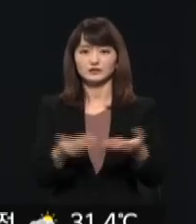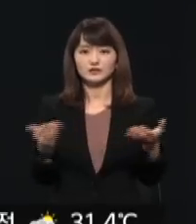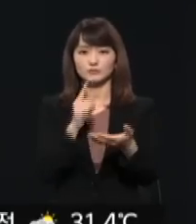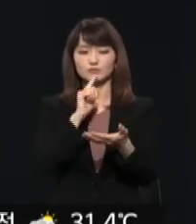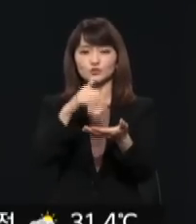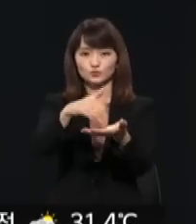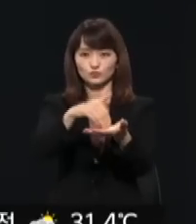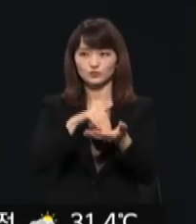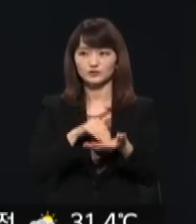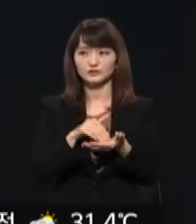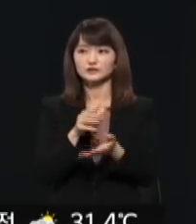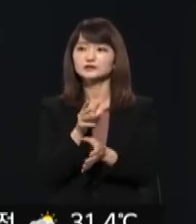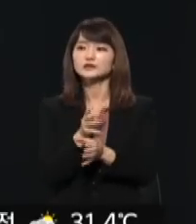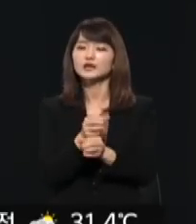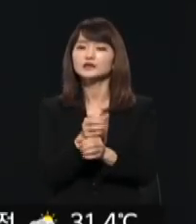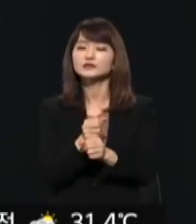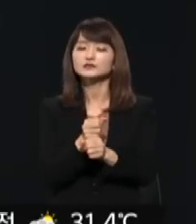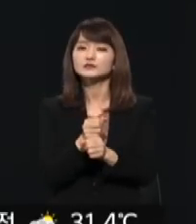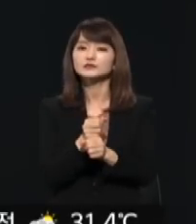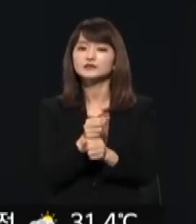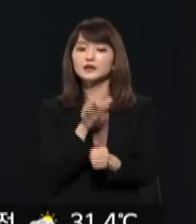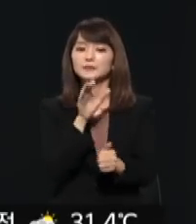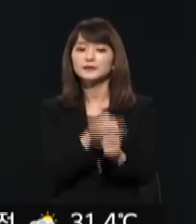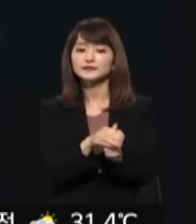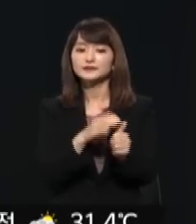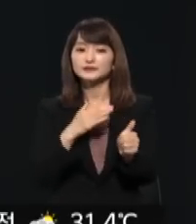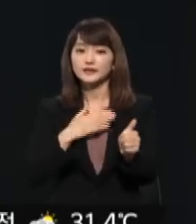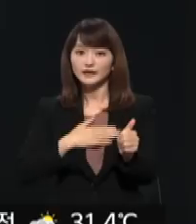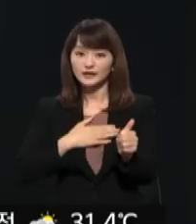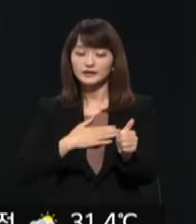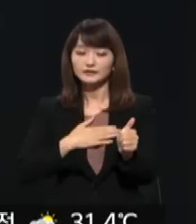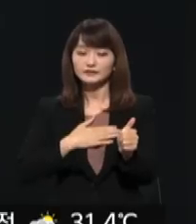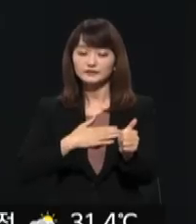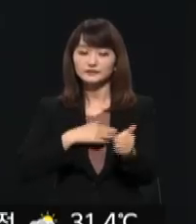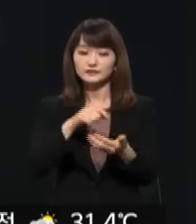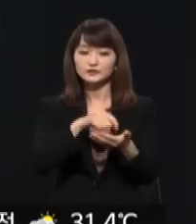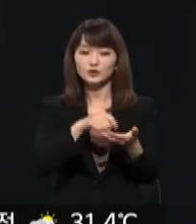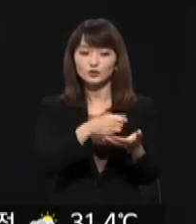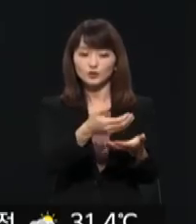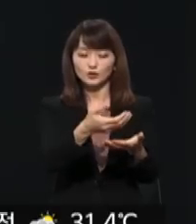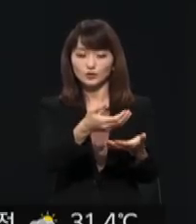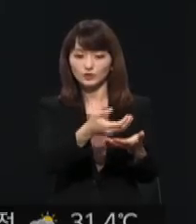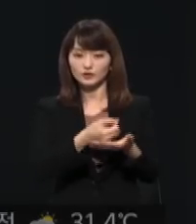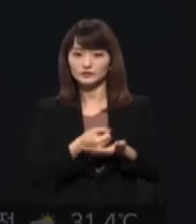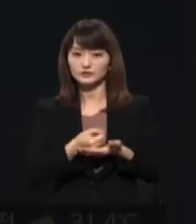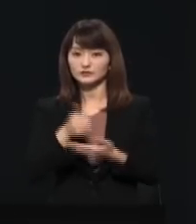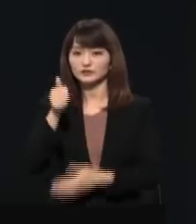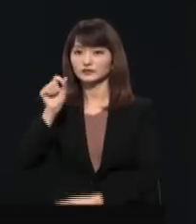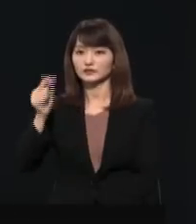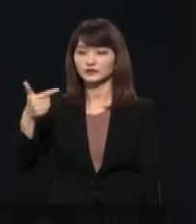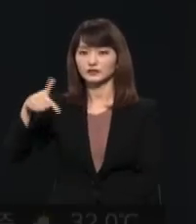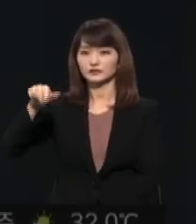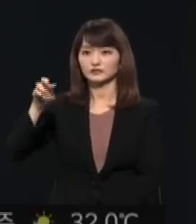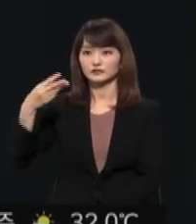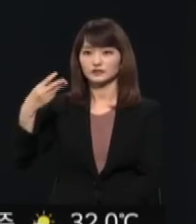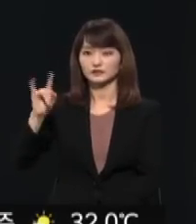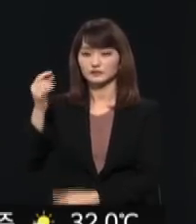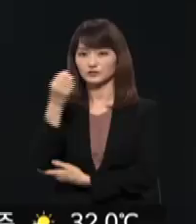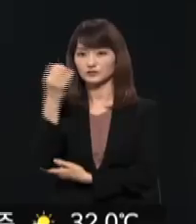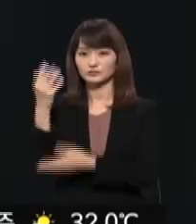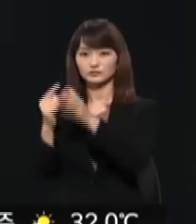사실 임비 언제까지 이제 적어와야 우리가 알지 않느냐라고 이야기를 했어요 근데 사실 또 한겨레 보도 보면은 서울